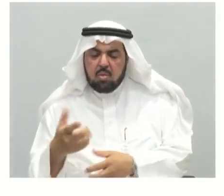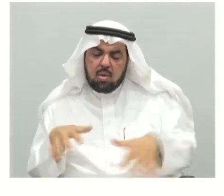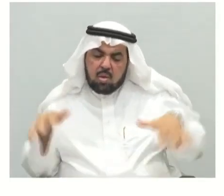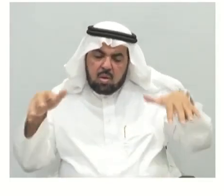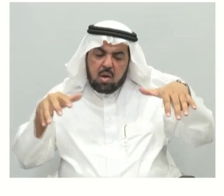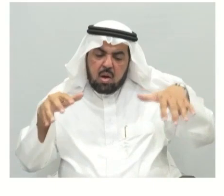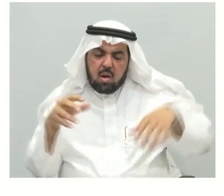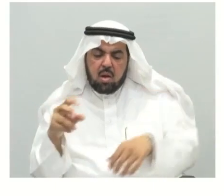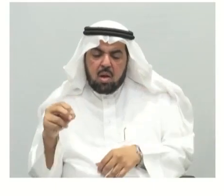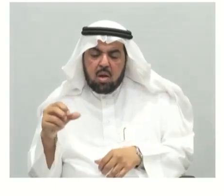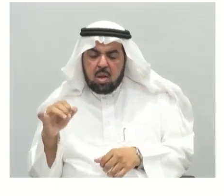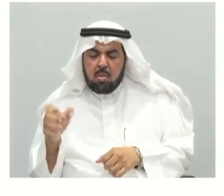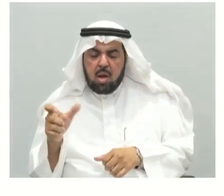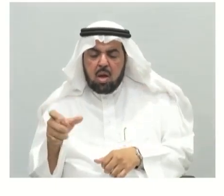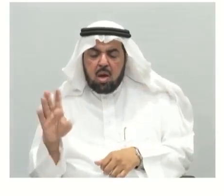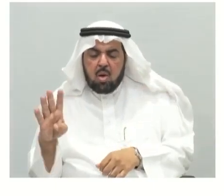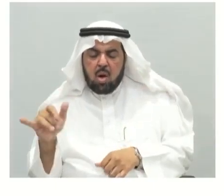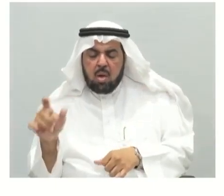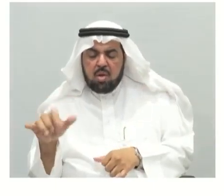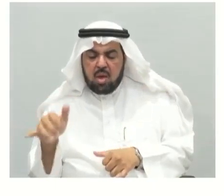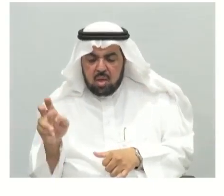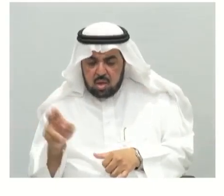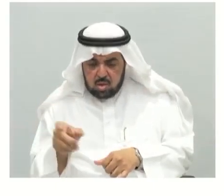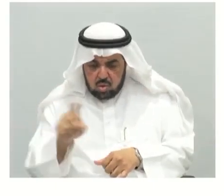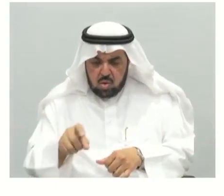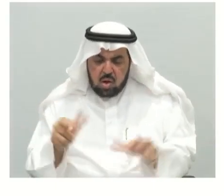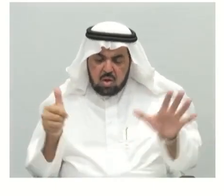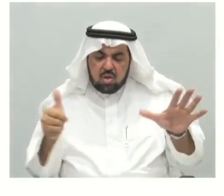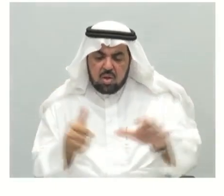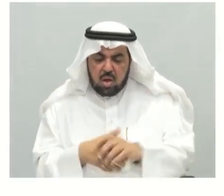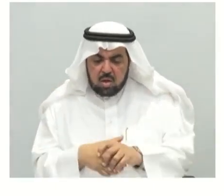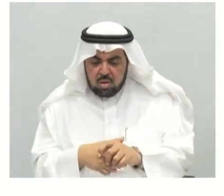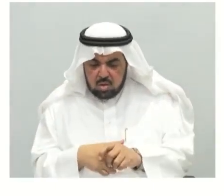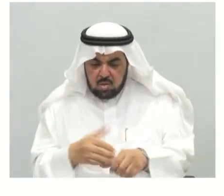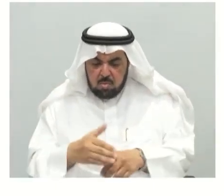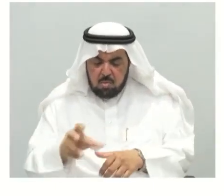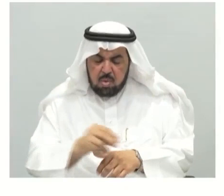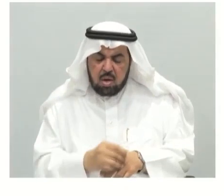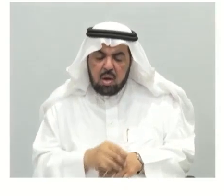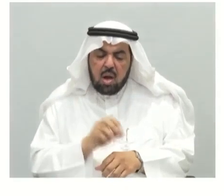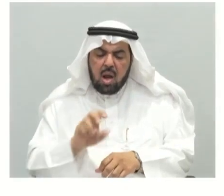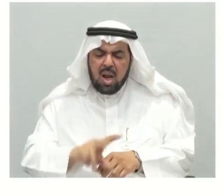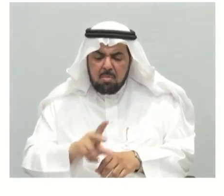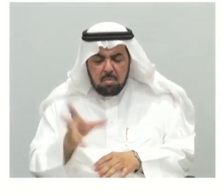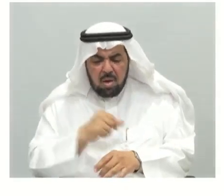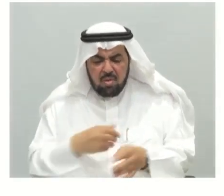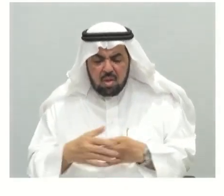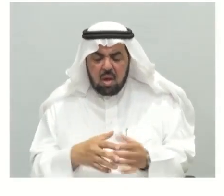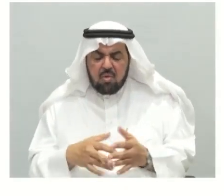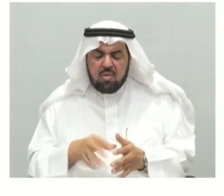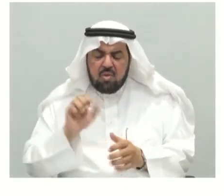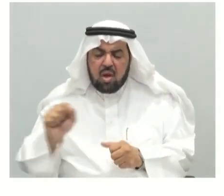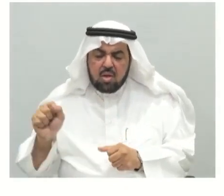القدمان الكلا بيتان في السؤال الس 16س عشر اي مما يلي لا يعد من خصاص ئص